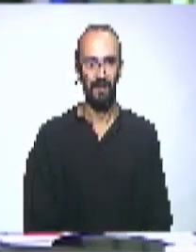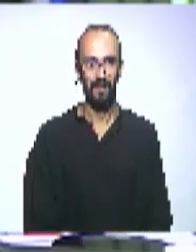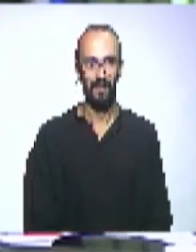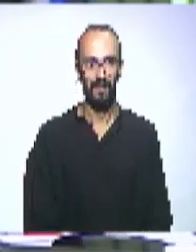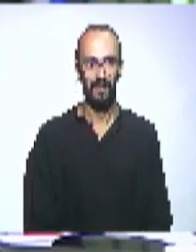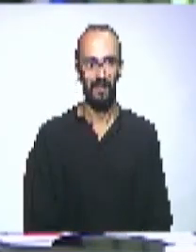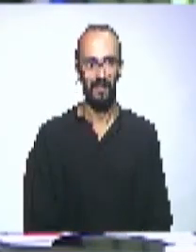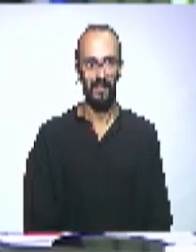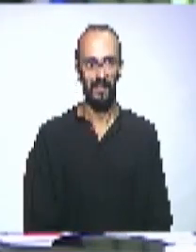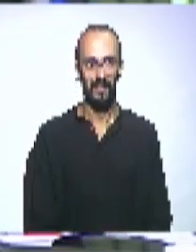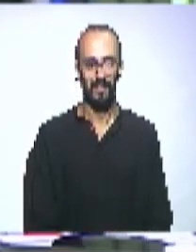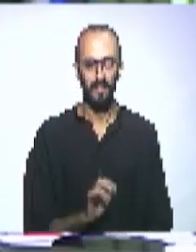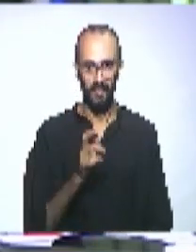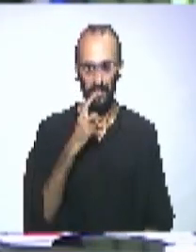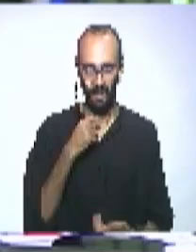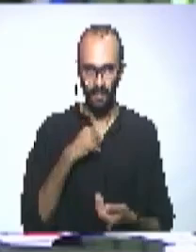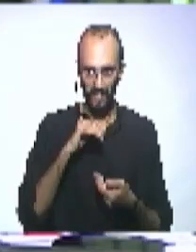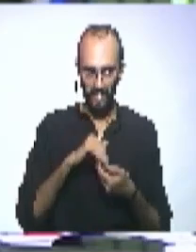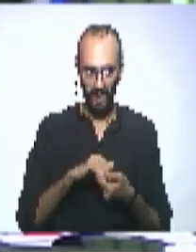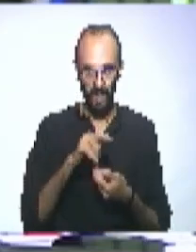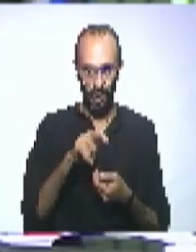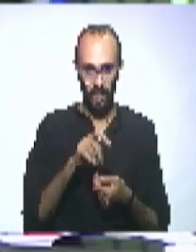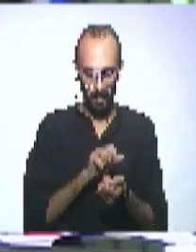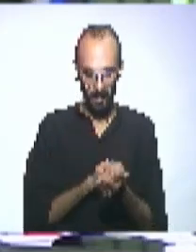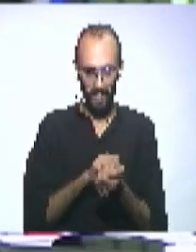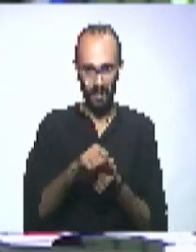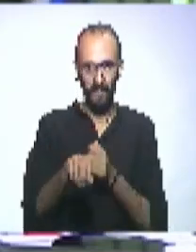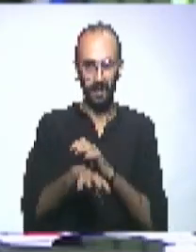خلاص، زي ما احنا اتفقنا الجوينت اهو